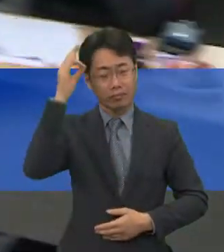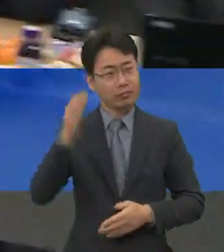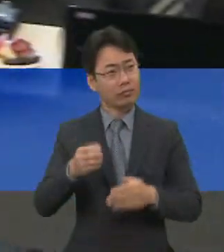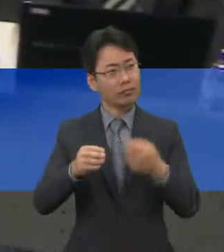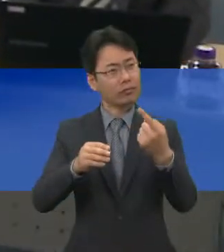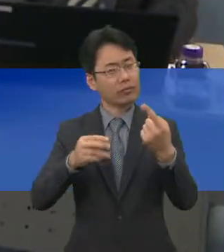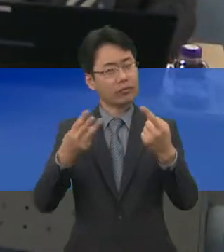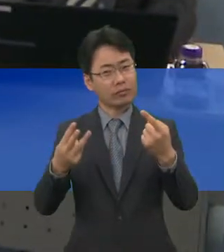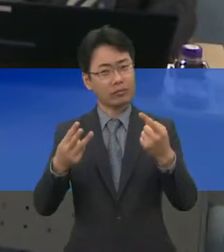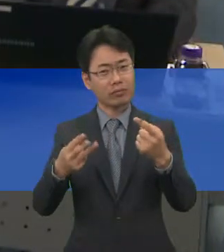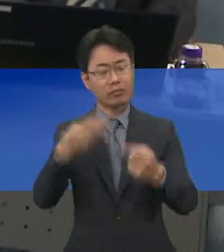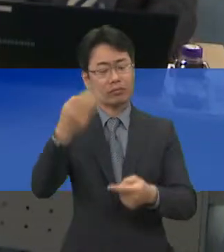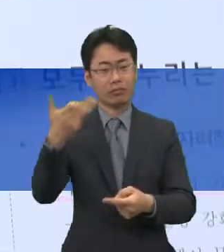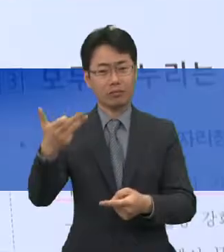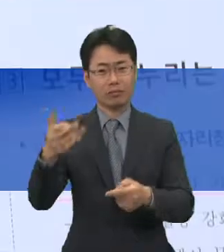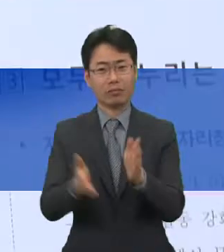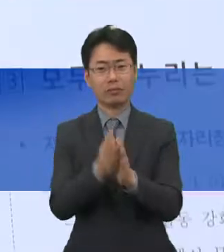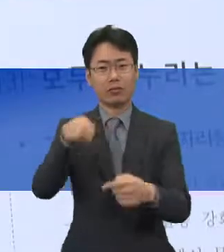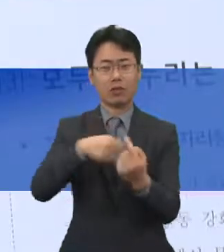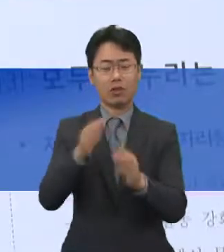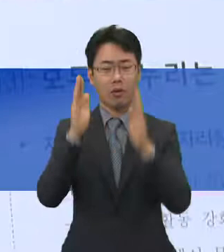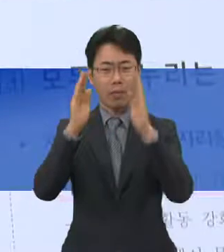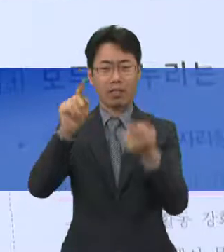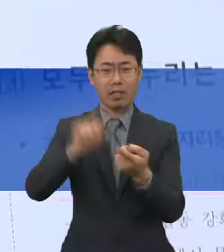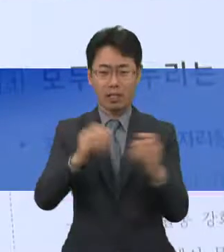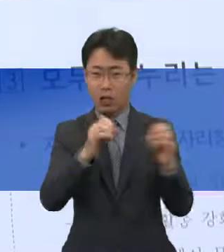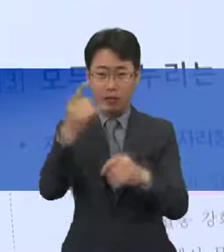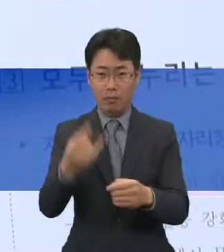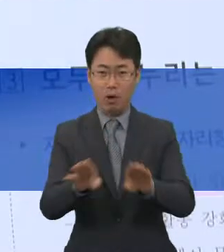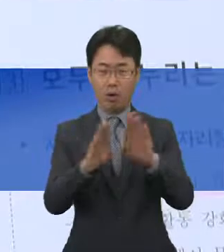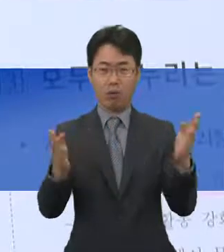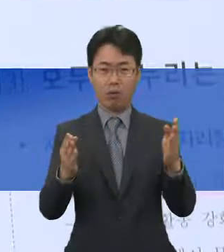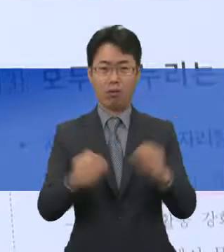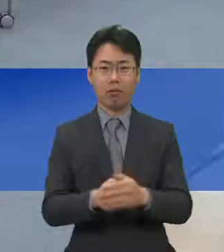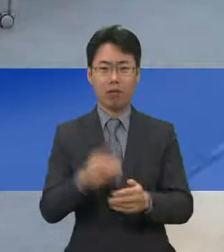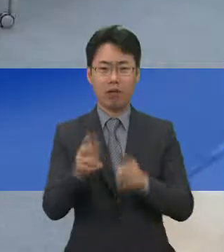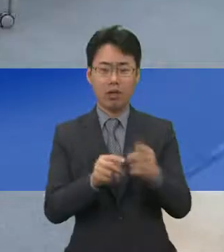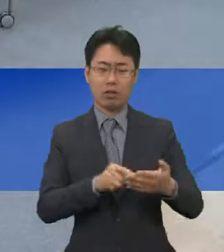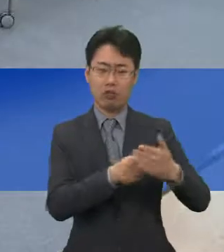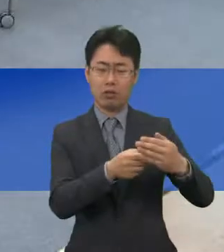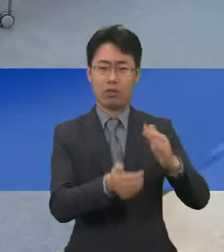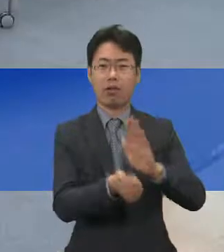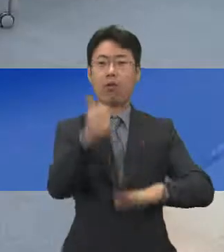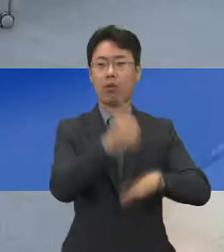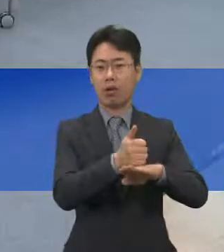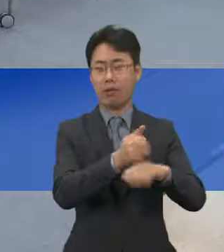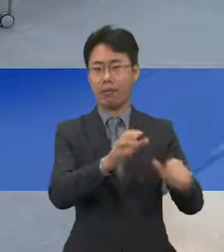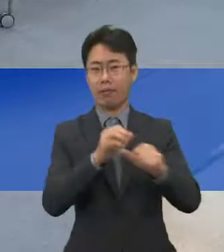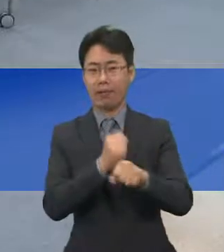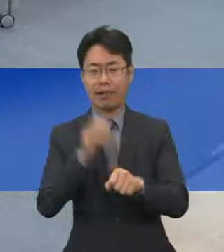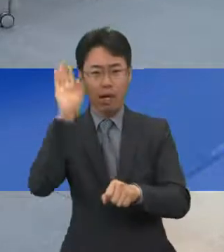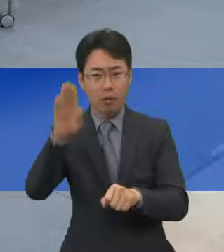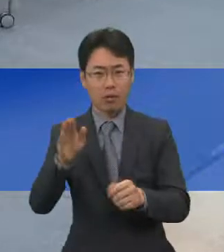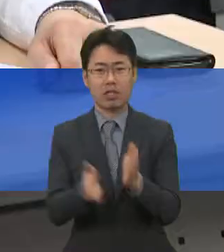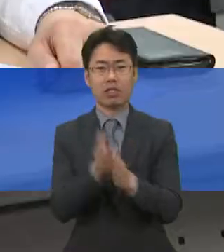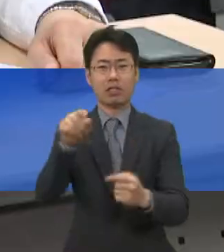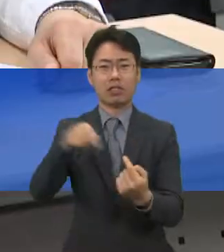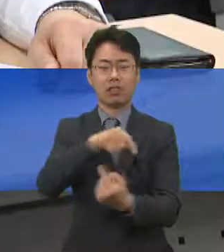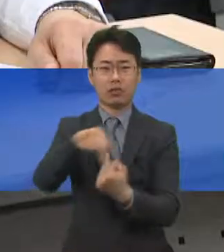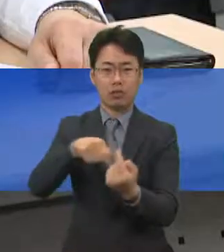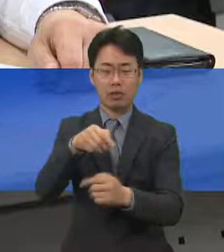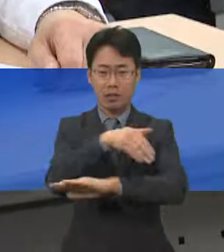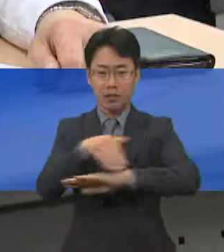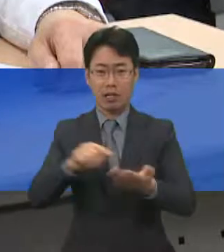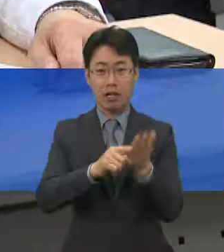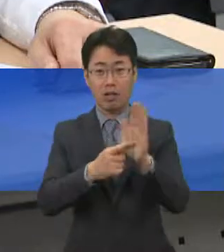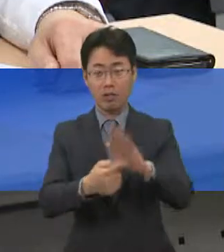포항시는 지난 3일 2018년 시정 운영 방향에 대한 간담회를 갖고 그동안의 사업 추진 성과를 기반으로 한 앞으로의 시정 운영